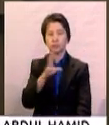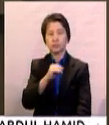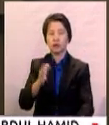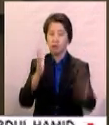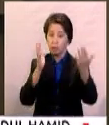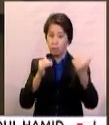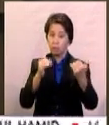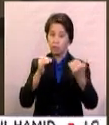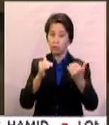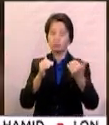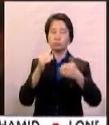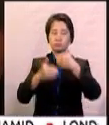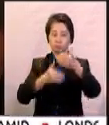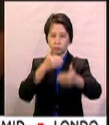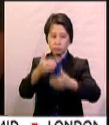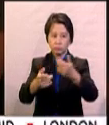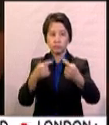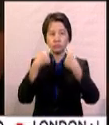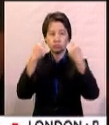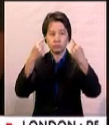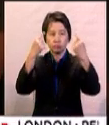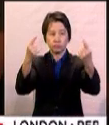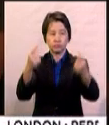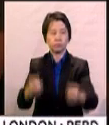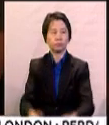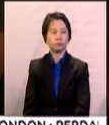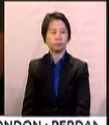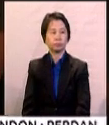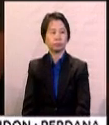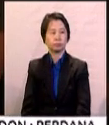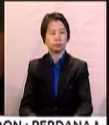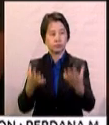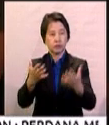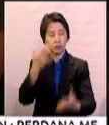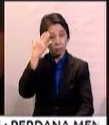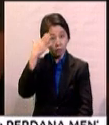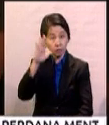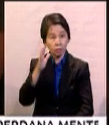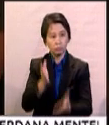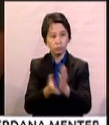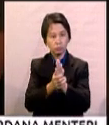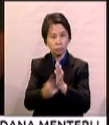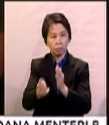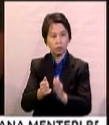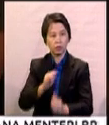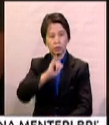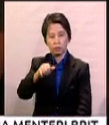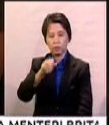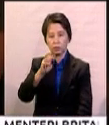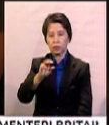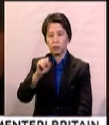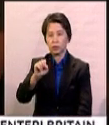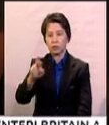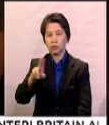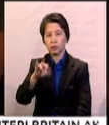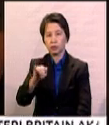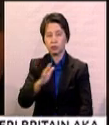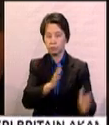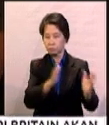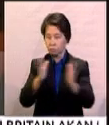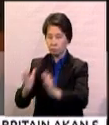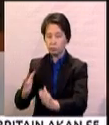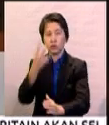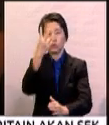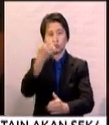semoga maju jaya. Mungkin ramai yang tidak tahu bakat penyiar yang dimiliki Jamsari Muhammad turut mengalir kepada